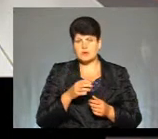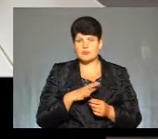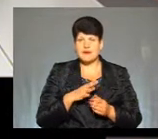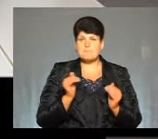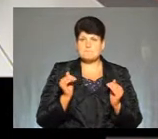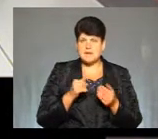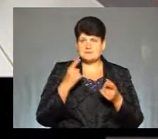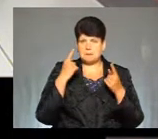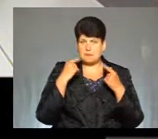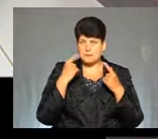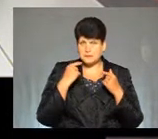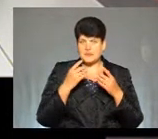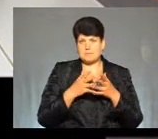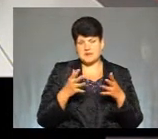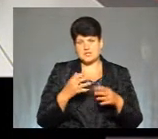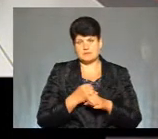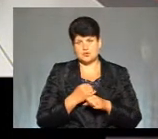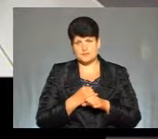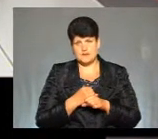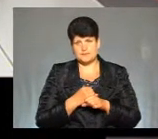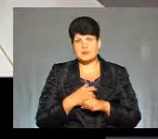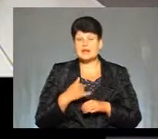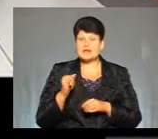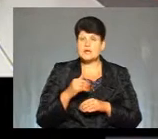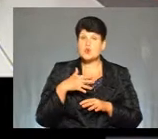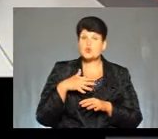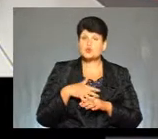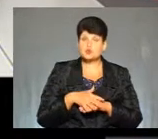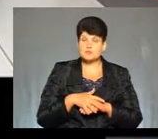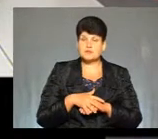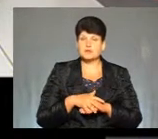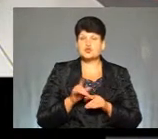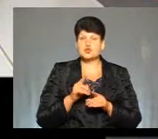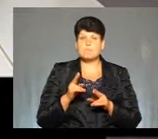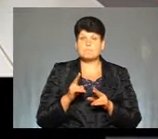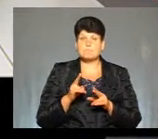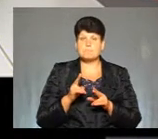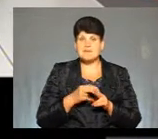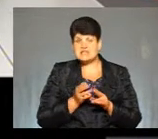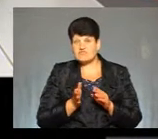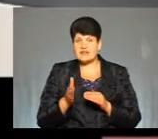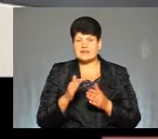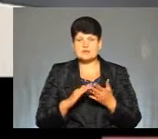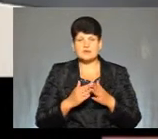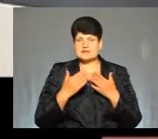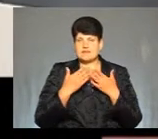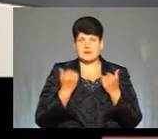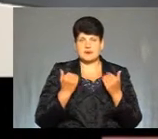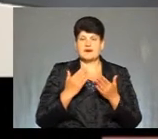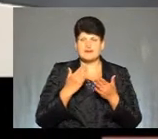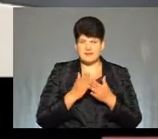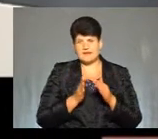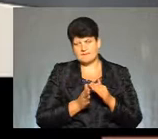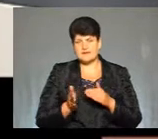скиглити і більше працювати. І розуміти, що безвихідних ситуацій немає. Є вихід